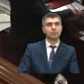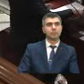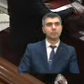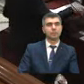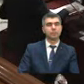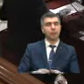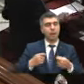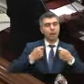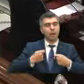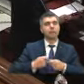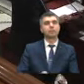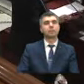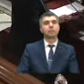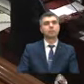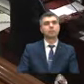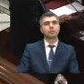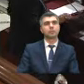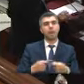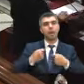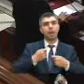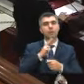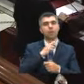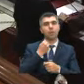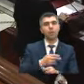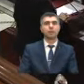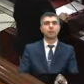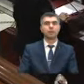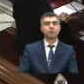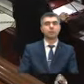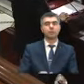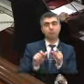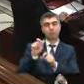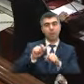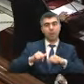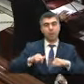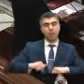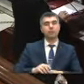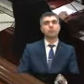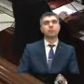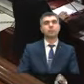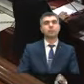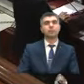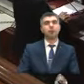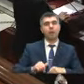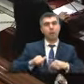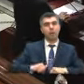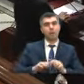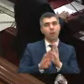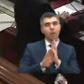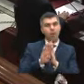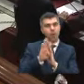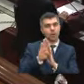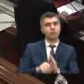سيد الرئيس المحترم، سيد رئيس الحكومة، سيدات الوزيرات، سيد وزير الدولة،